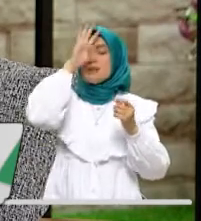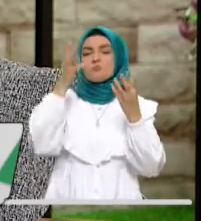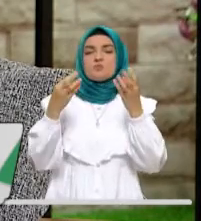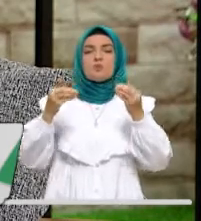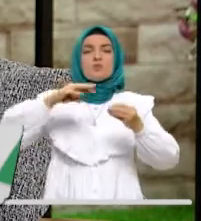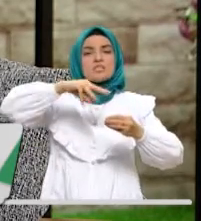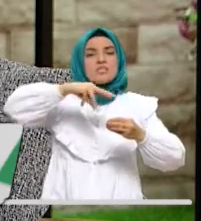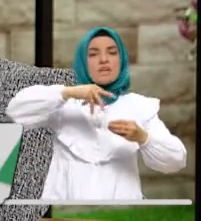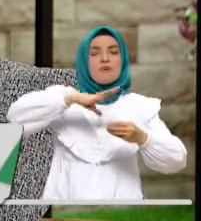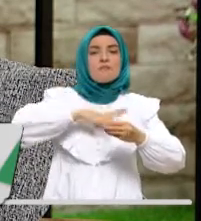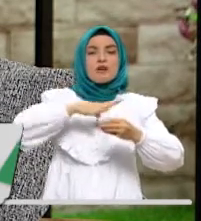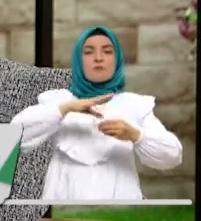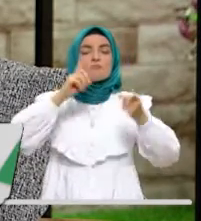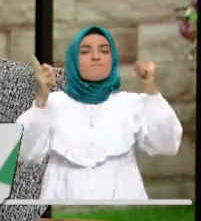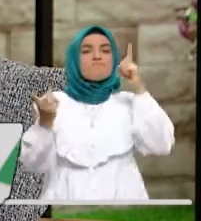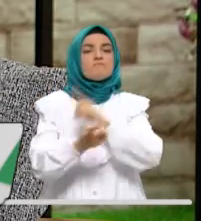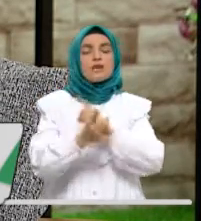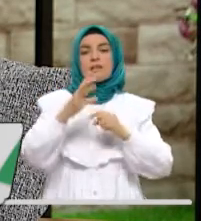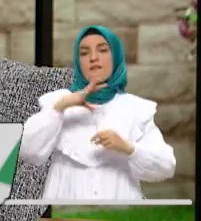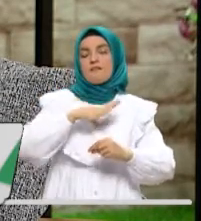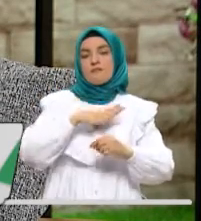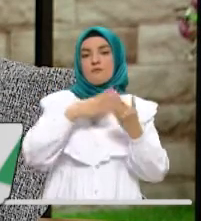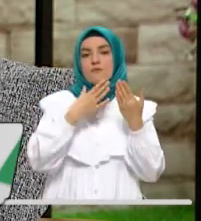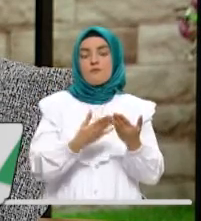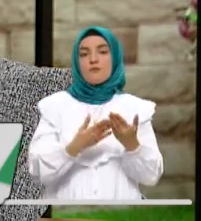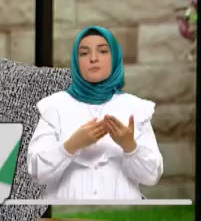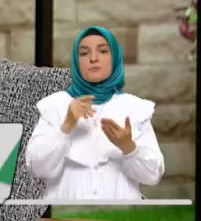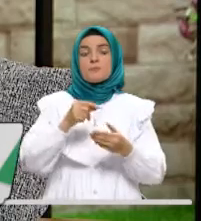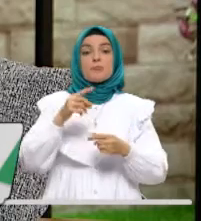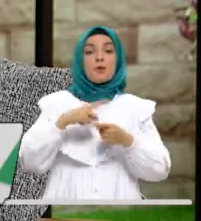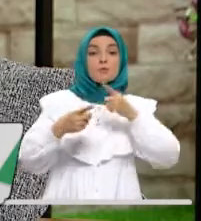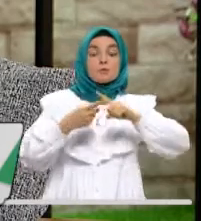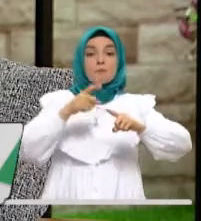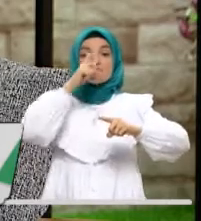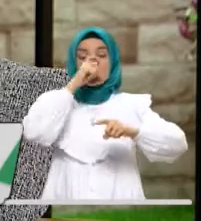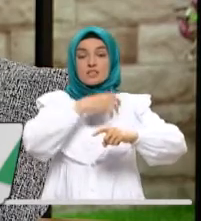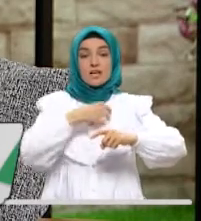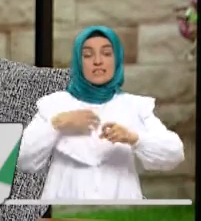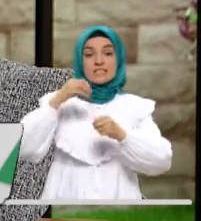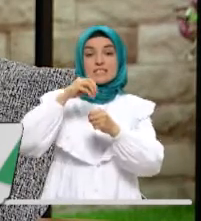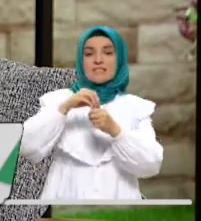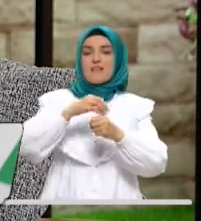ve eserleri ki Bezmi Alem Valide Sultan Osmanlı padişah anneleri içerisinde özellikle